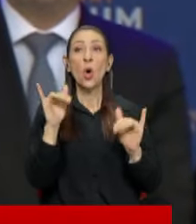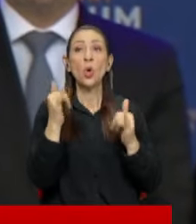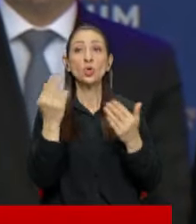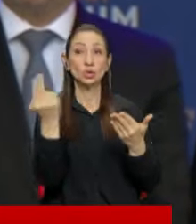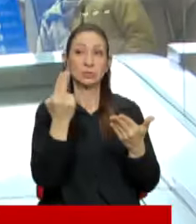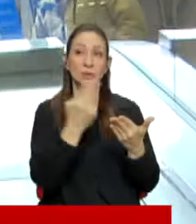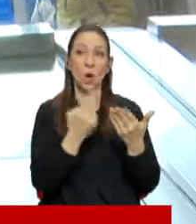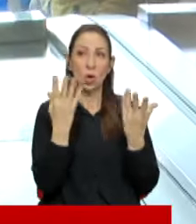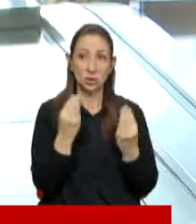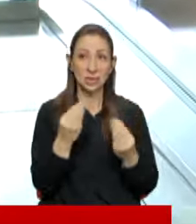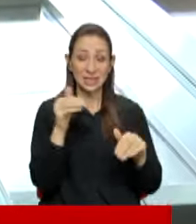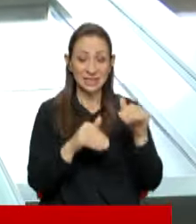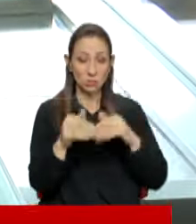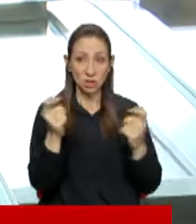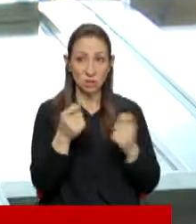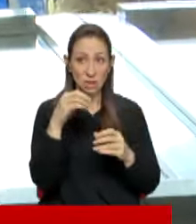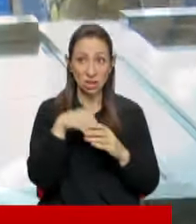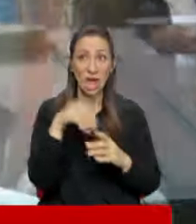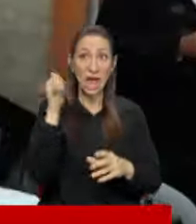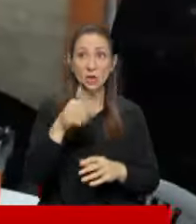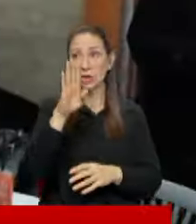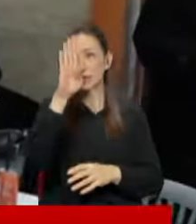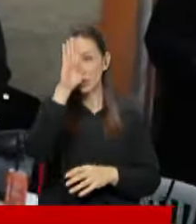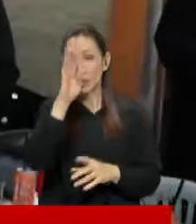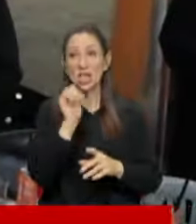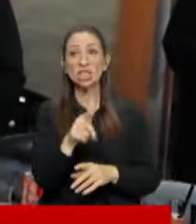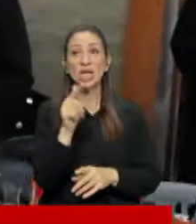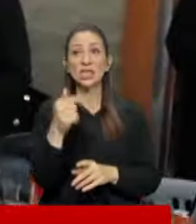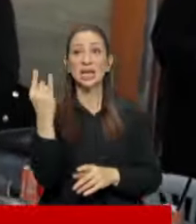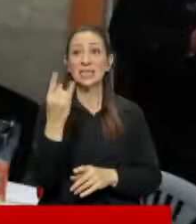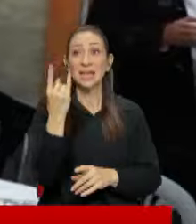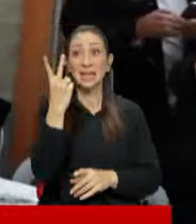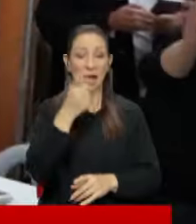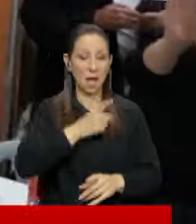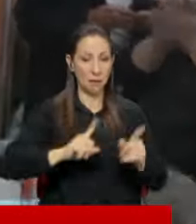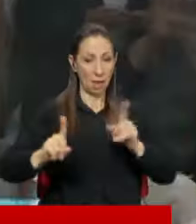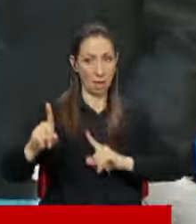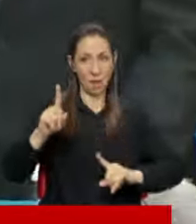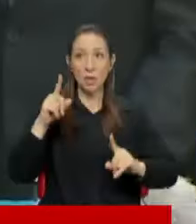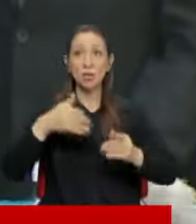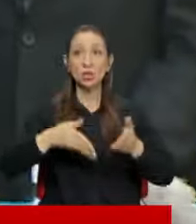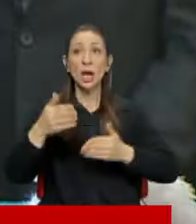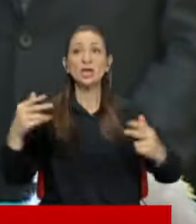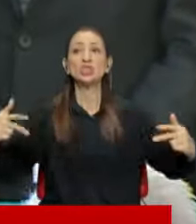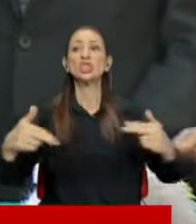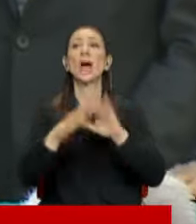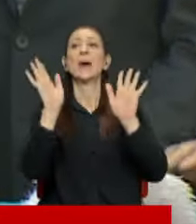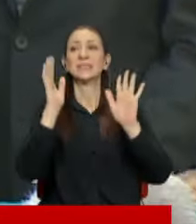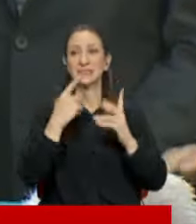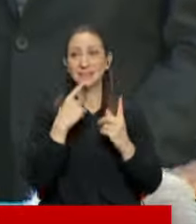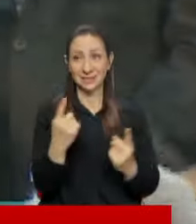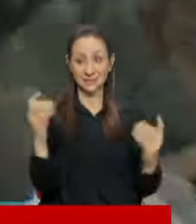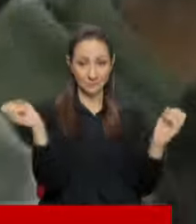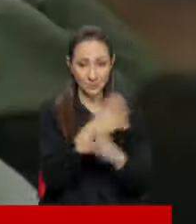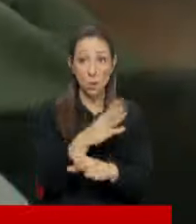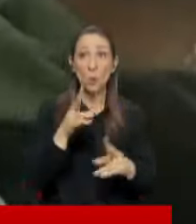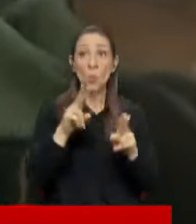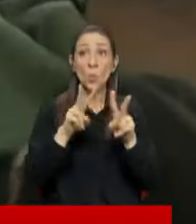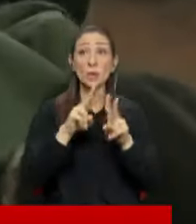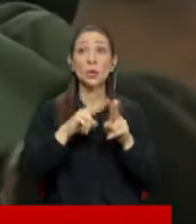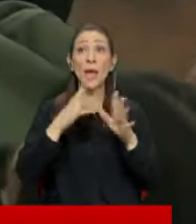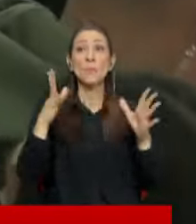olurlar, karikatür. Seçim çalışmaları için her gün İstanbul'u ilçe ilçe gezen iki aday da birbirine sokağa çıkamaz göndermesi yaptı. Murat Kurum